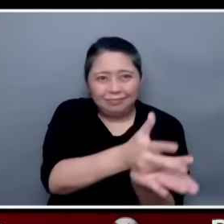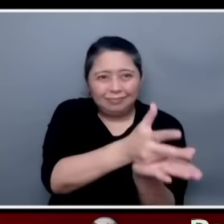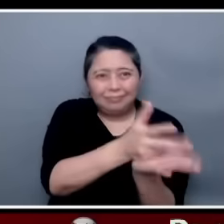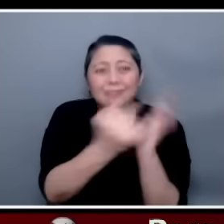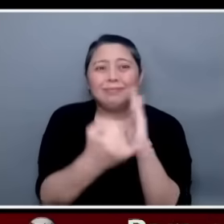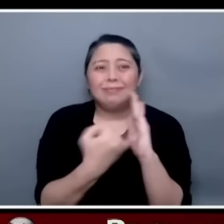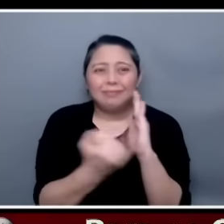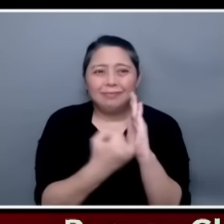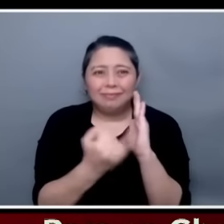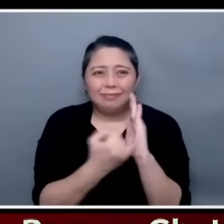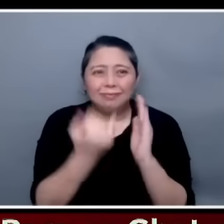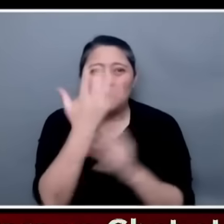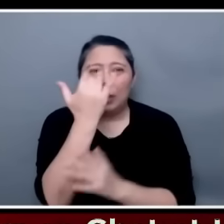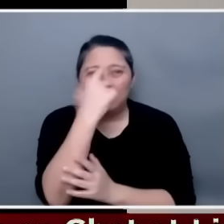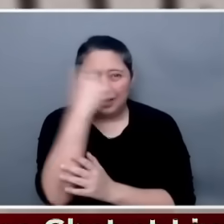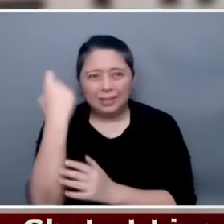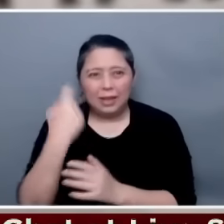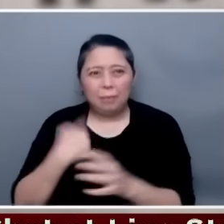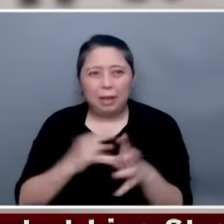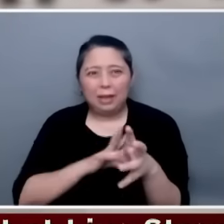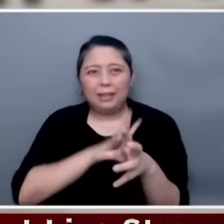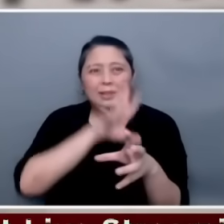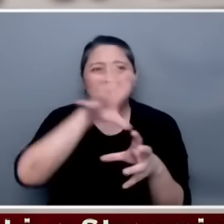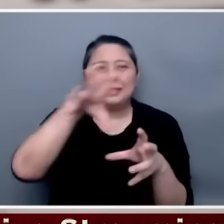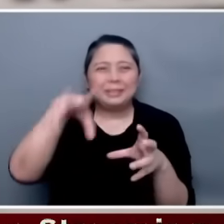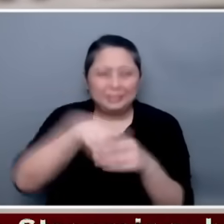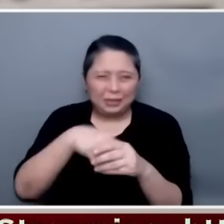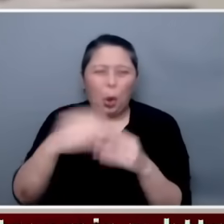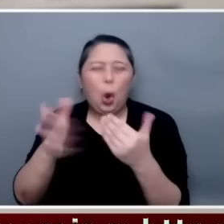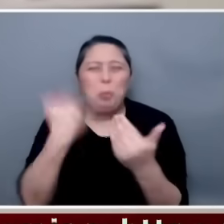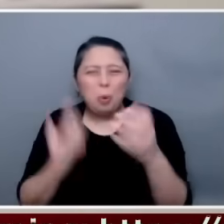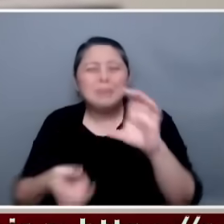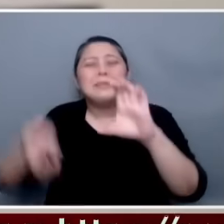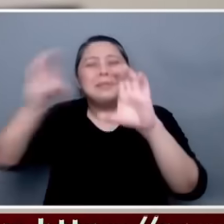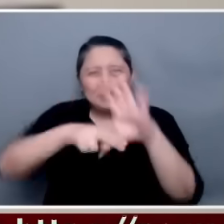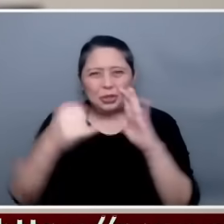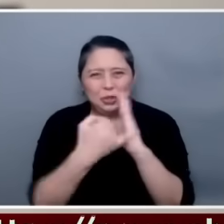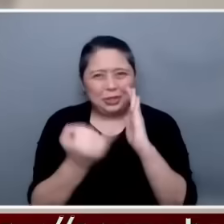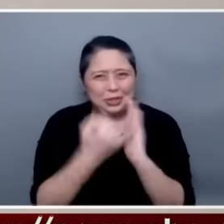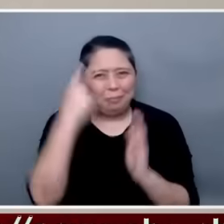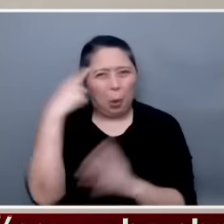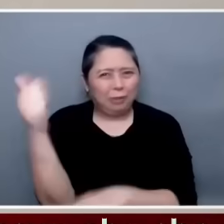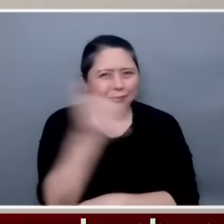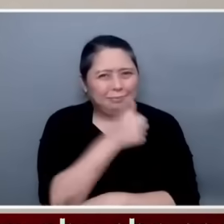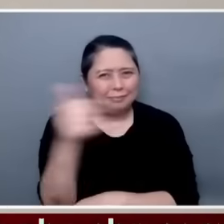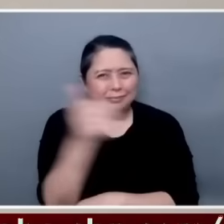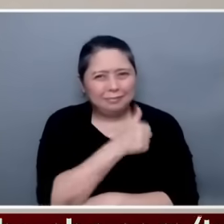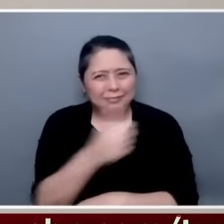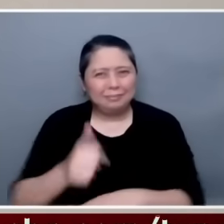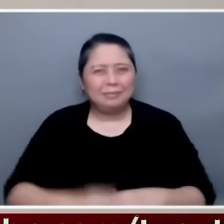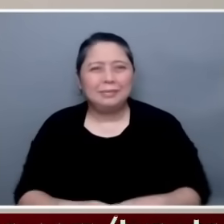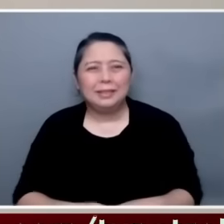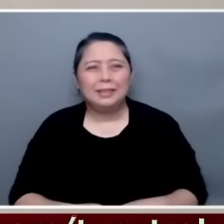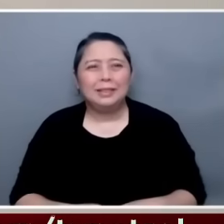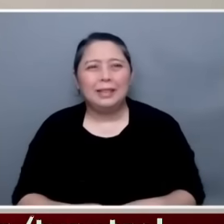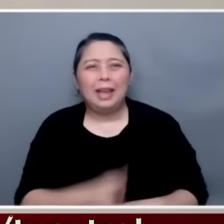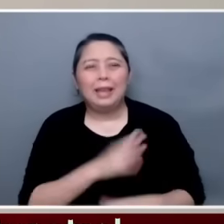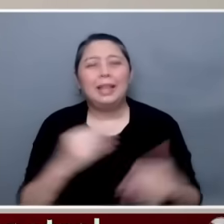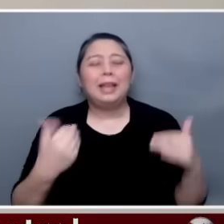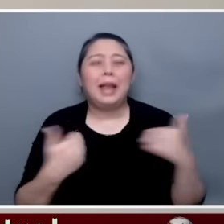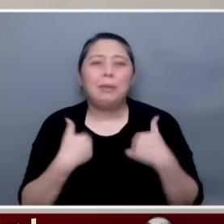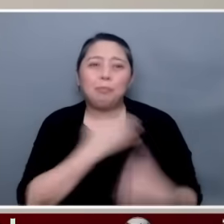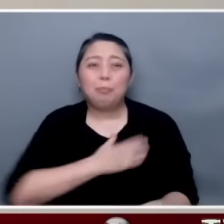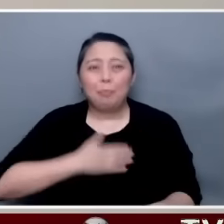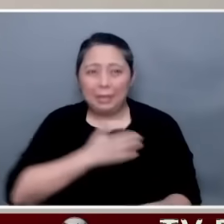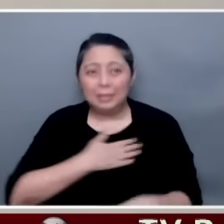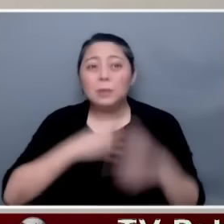akong makasama sa outingan. Paalala din sa mga lalabas ng bahay, mag-hand fertilizer kahit dumami